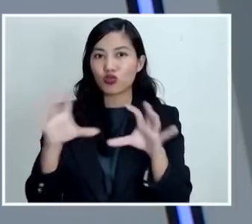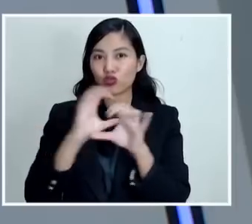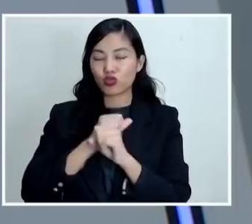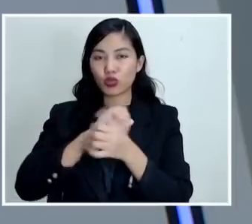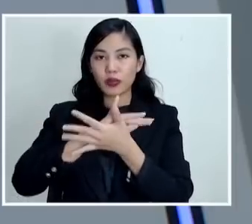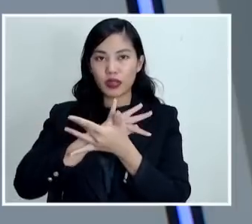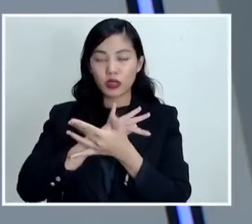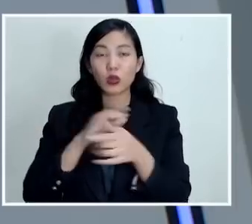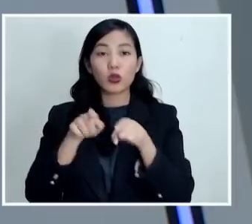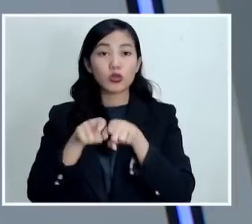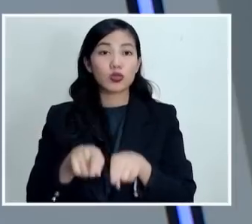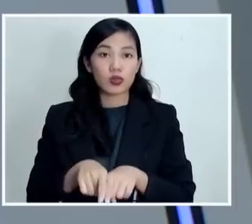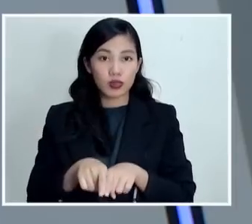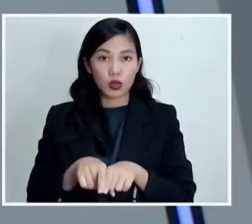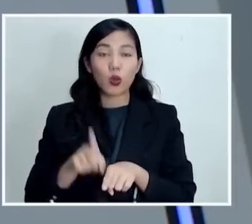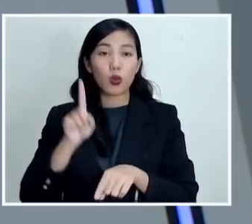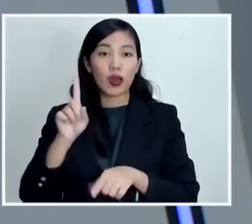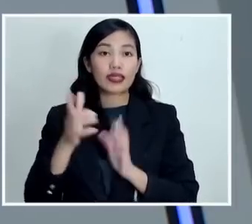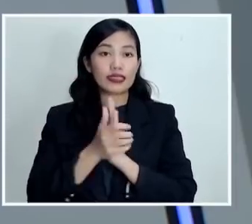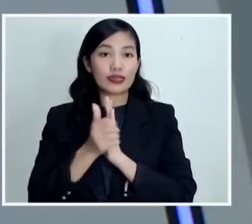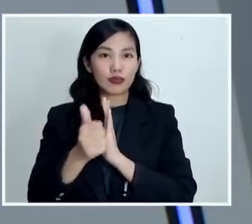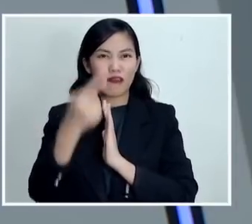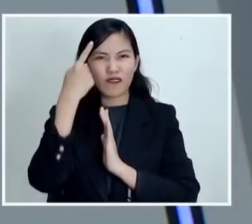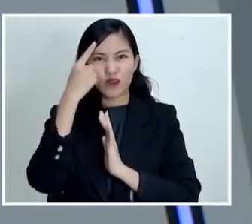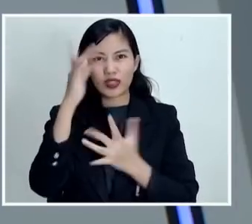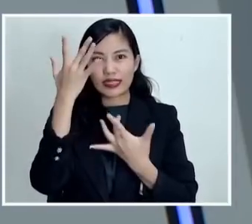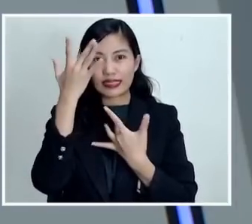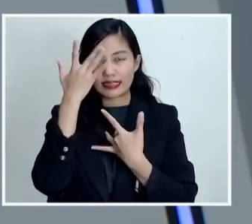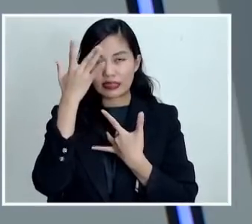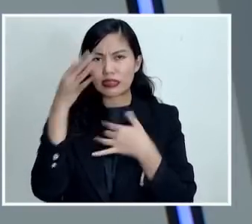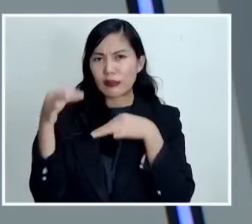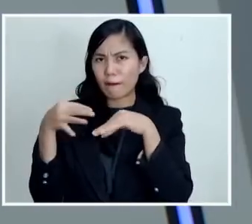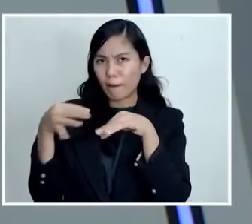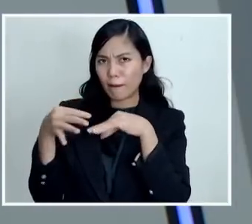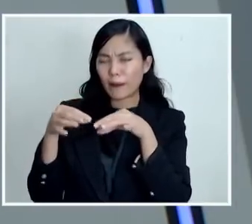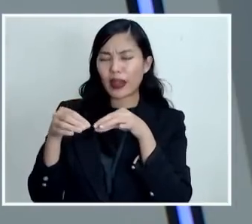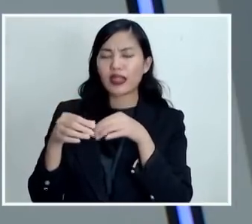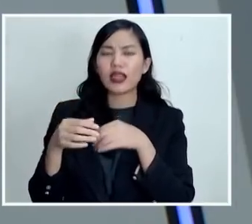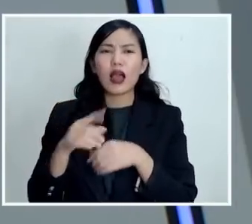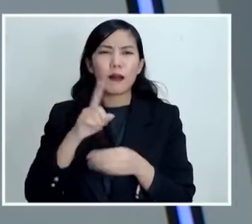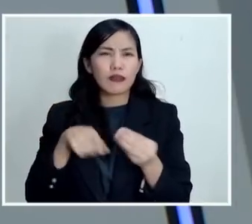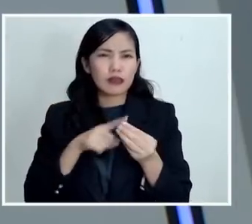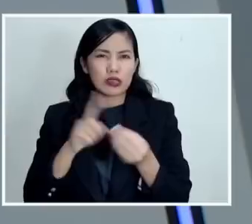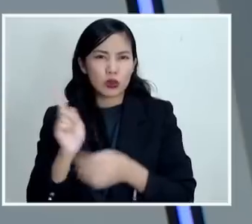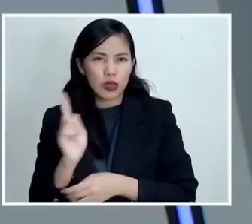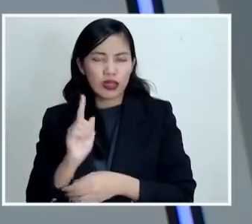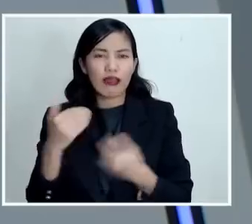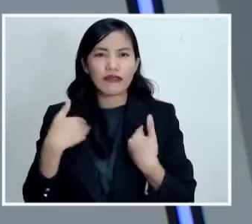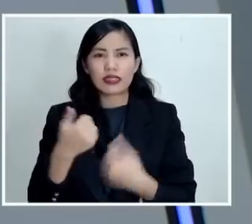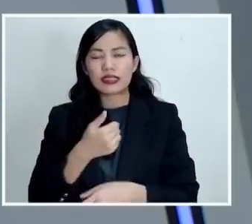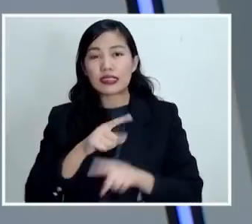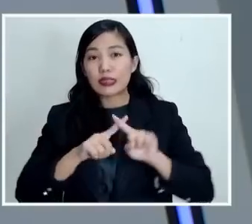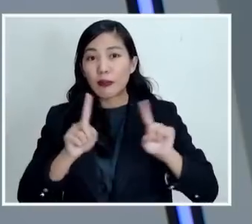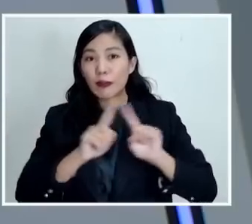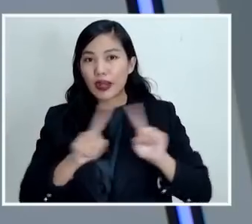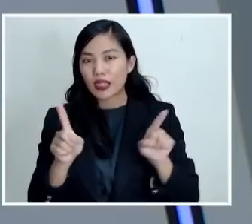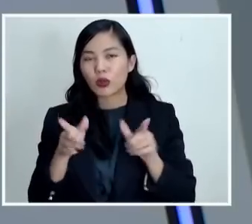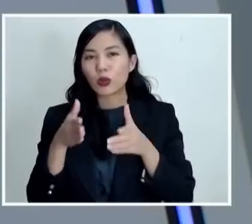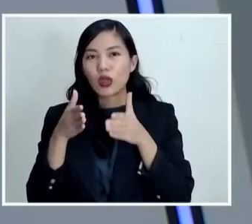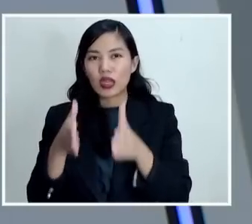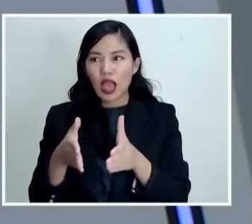isang infectious disease expert na may iba pang paraan para malaman ng isang individual